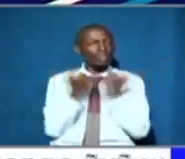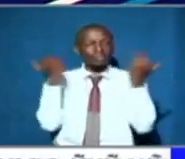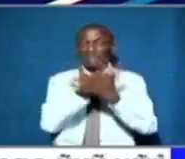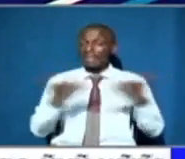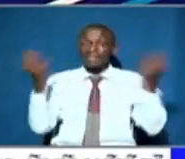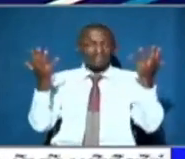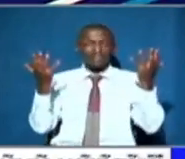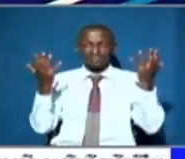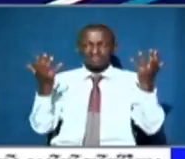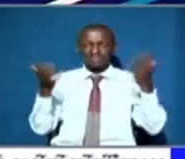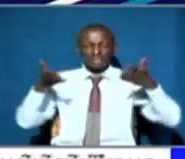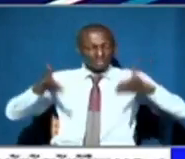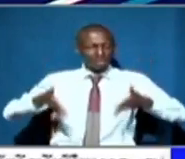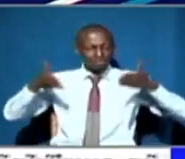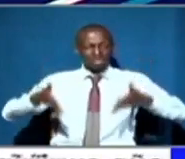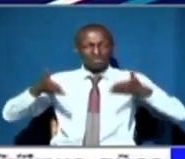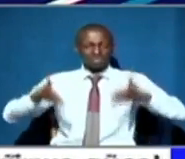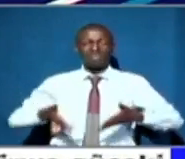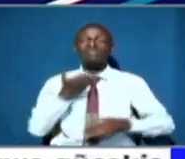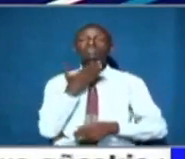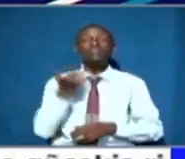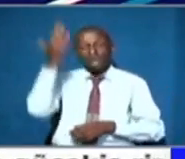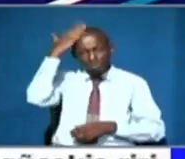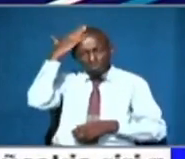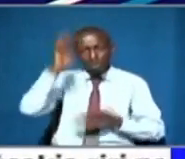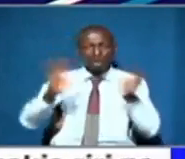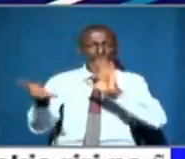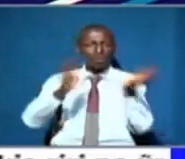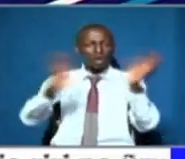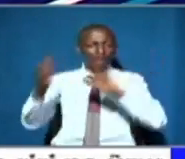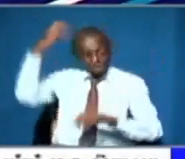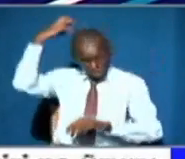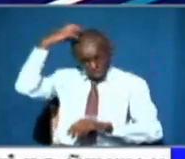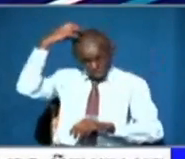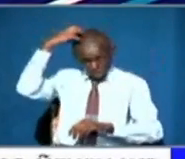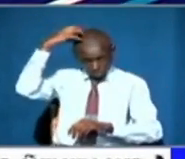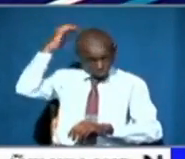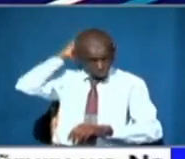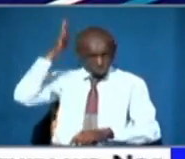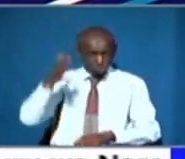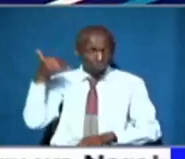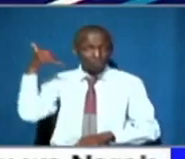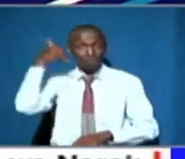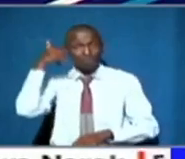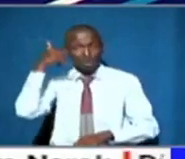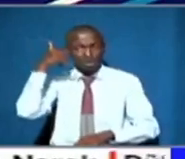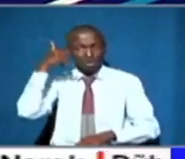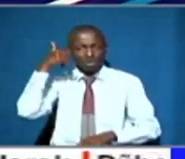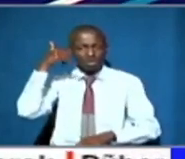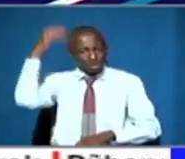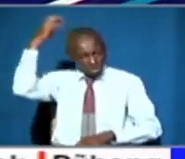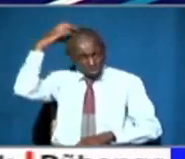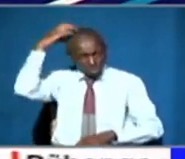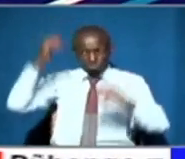onachemotuza. Ona umudhi udaikeno, igeda kumenya uliaramu kuhana. Guigiro dhe iniwadhi muini. Chia mani waramu